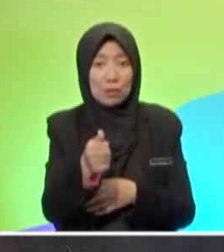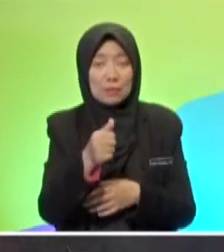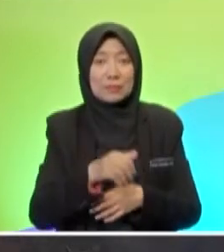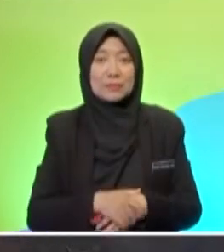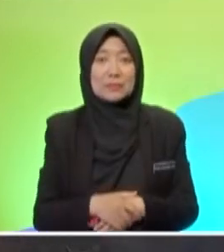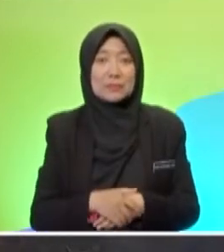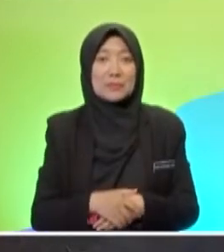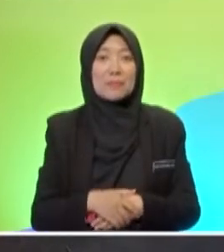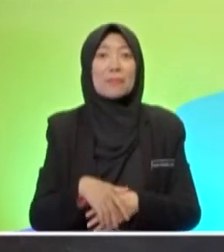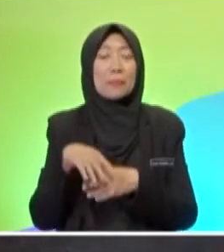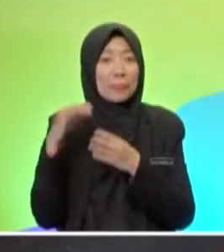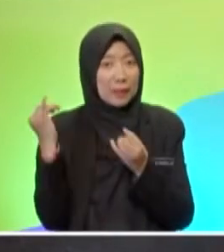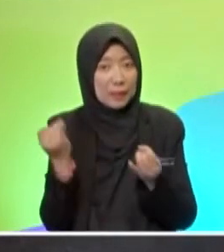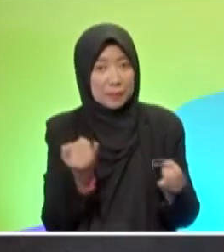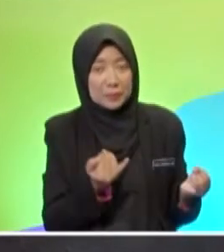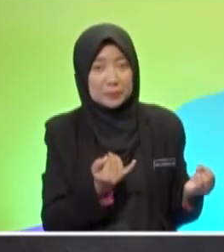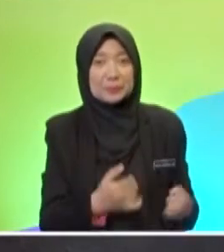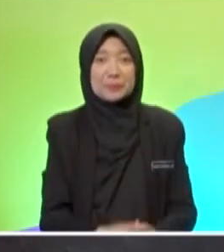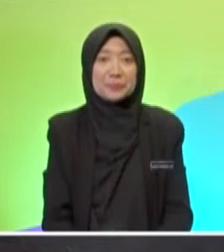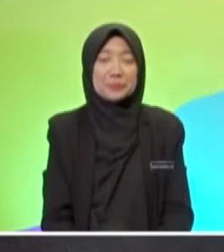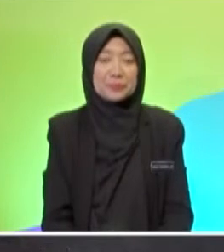murid yang terakhir